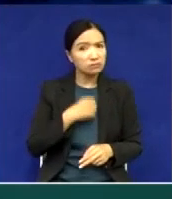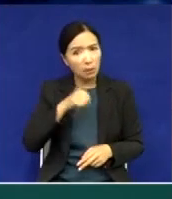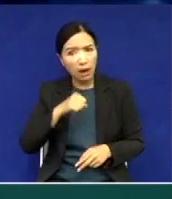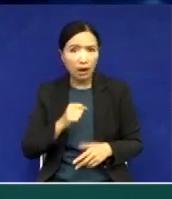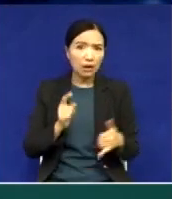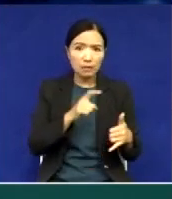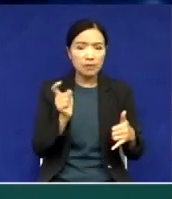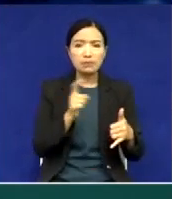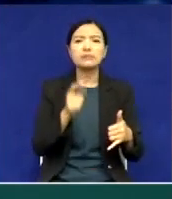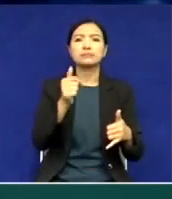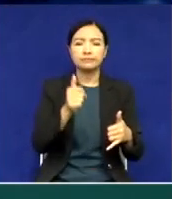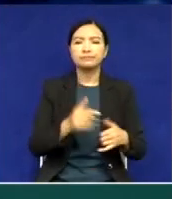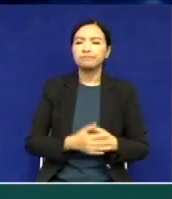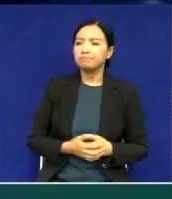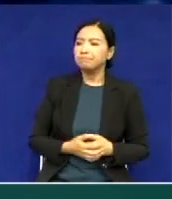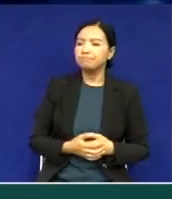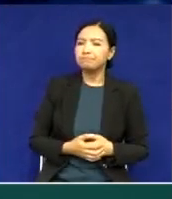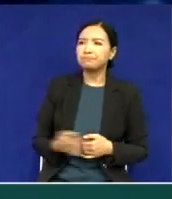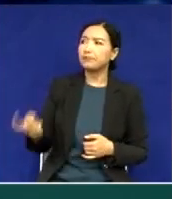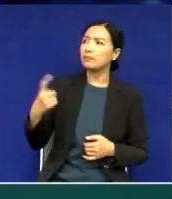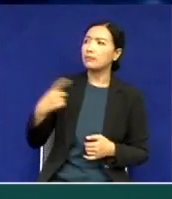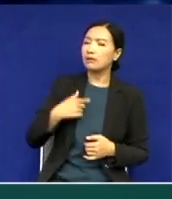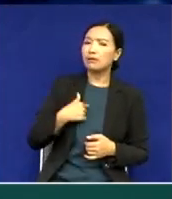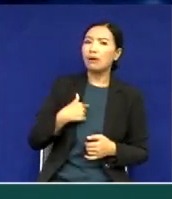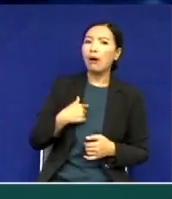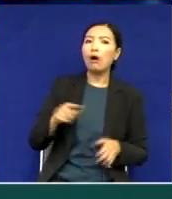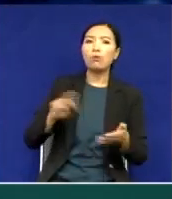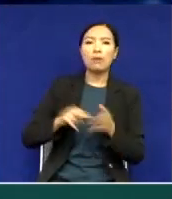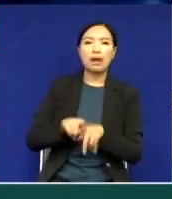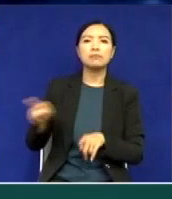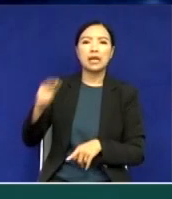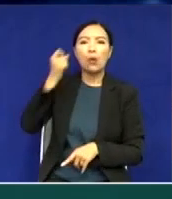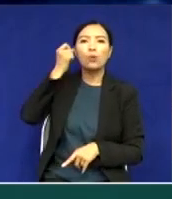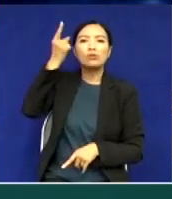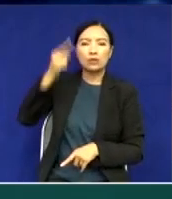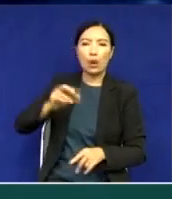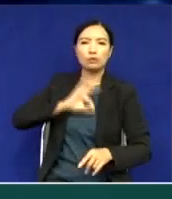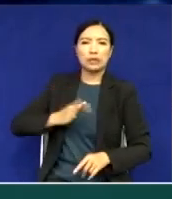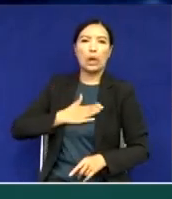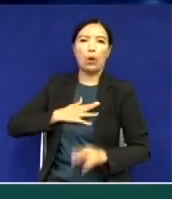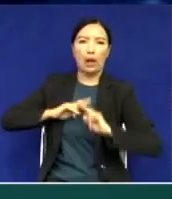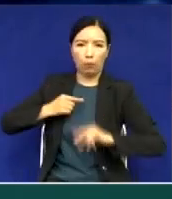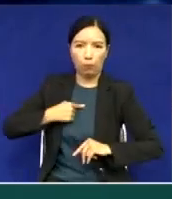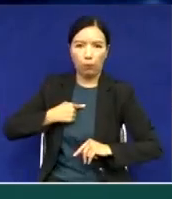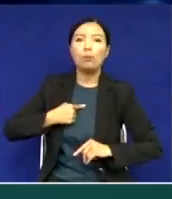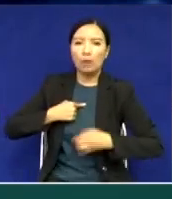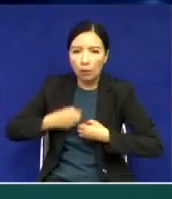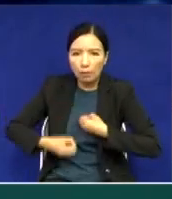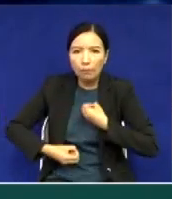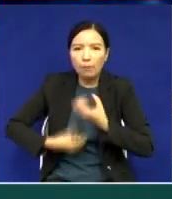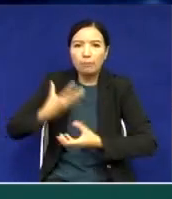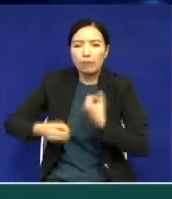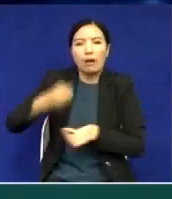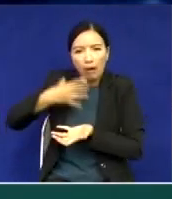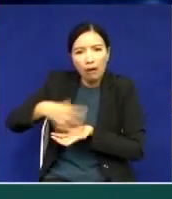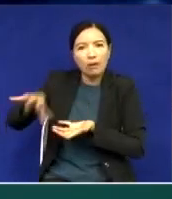การถามที่ทำให้เขามีความรู้สึกว่าเราเข้าใจเขาเราเข้าใจความรู้สึกเขาแล้วเขาจะเล่าเรื่องราวที่เขารู้สึกออกมา